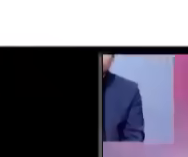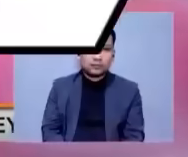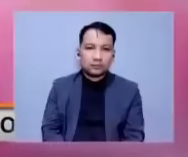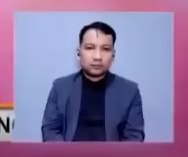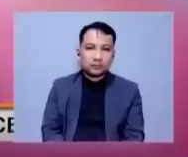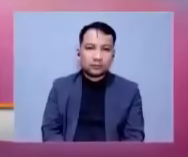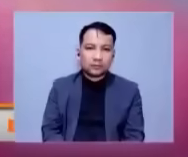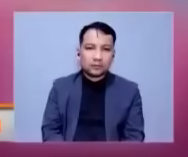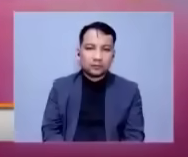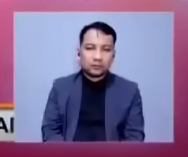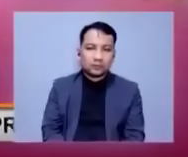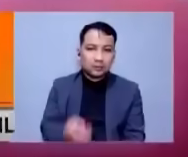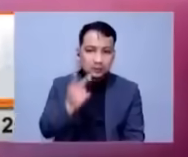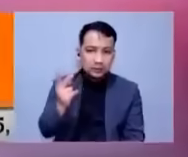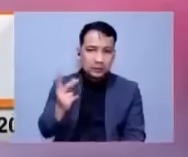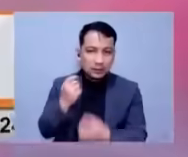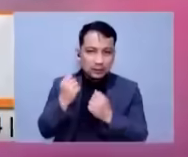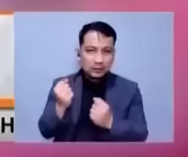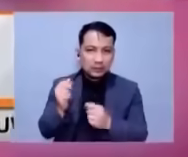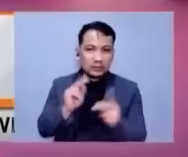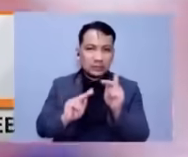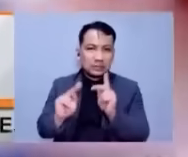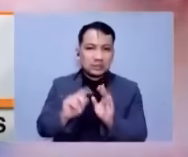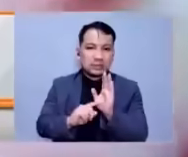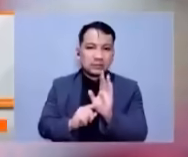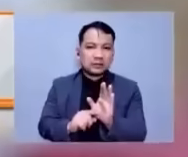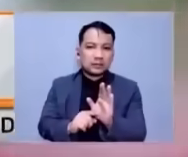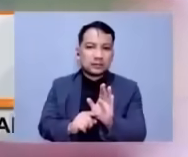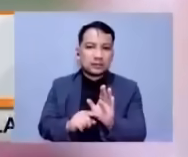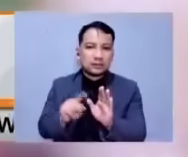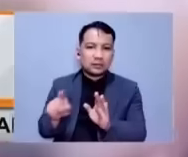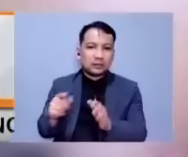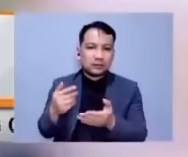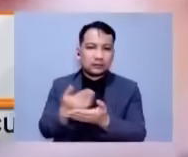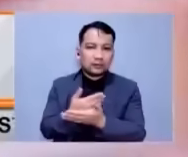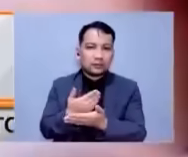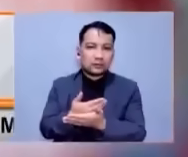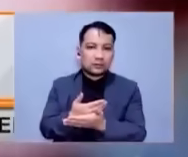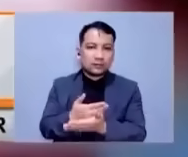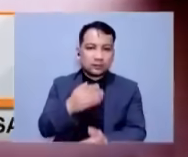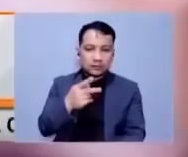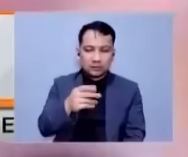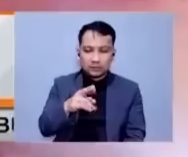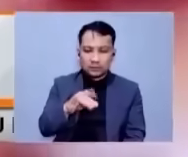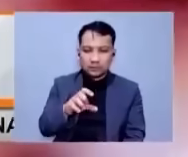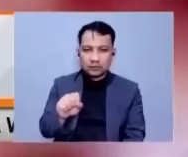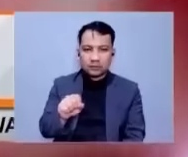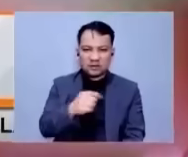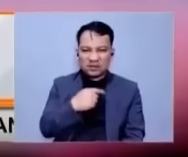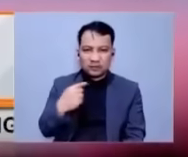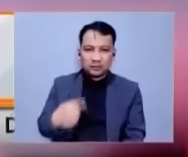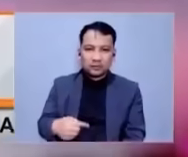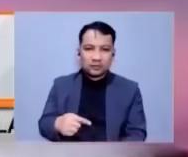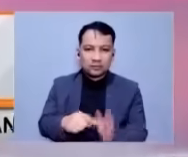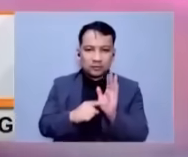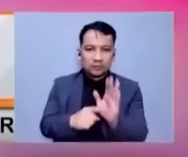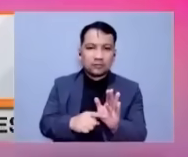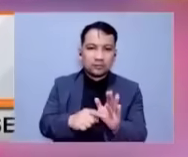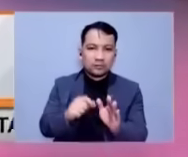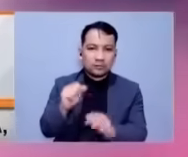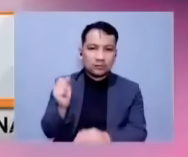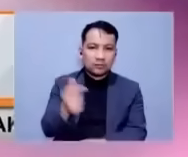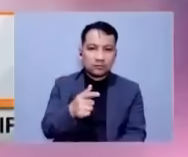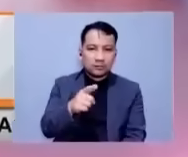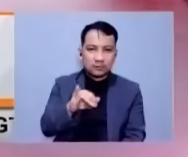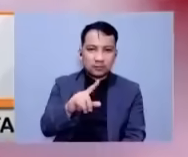Yan po ang pangmalakasang performance ng Beanie sa kanilang bagong kantang Karera sa China-based show na Show It All.